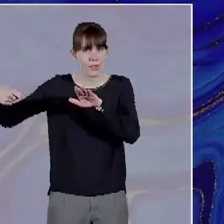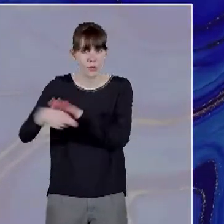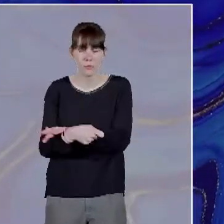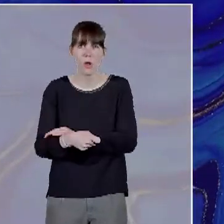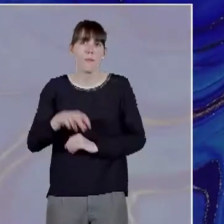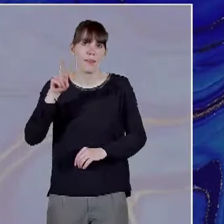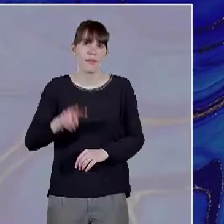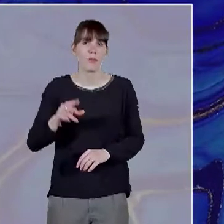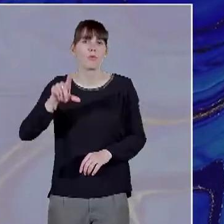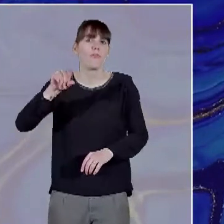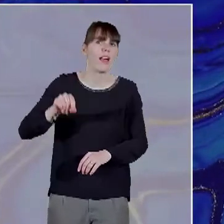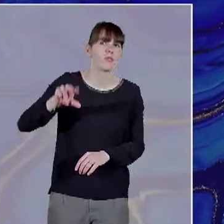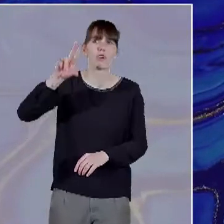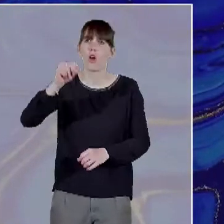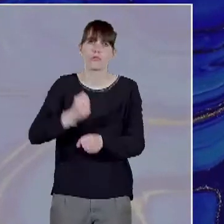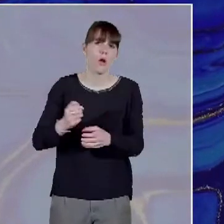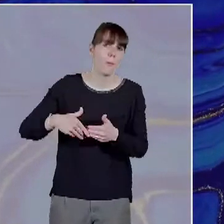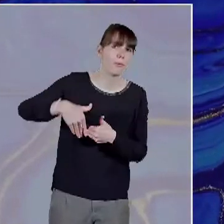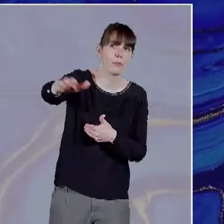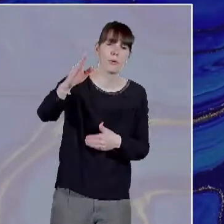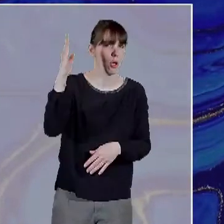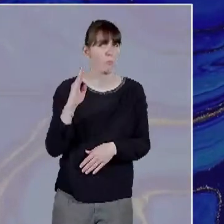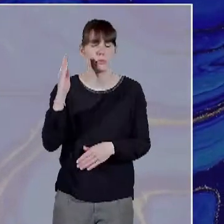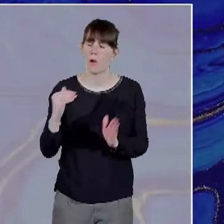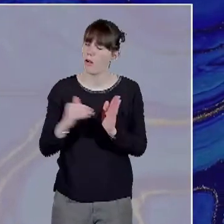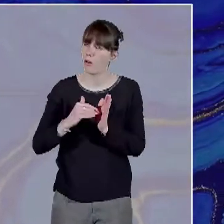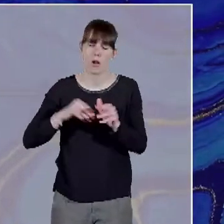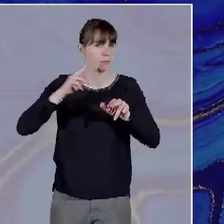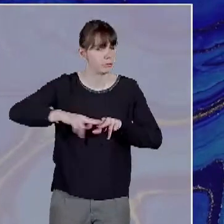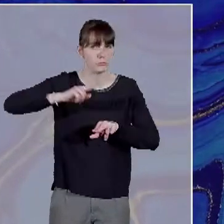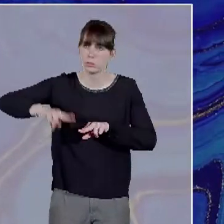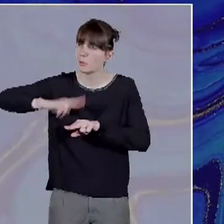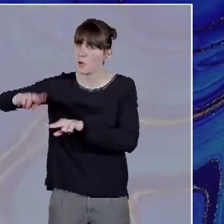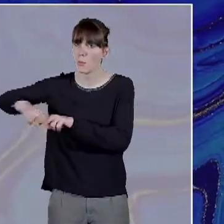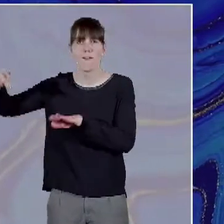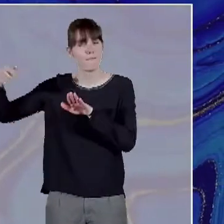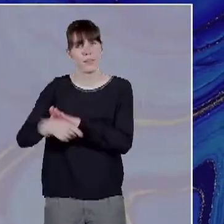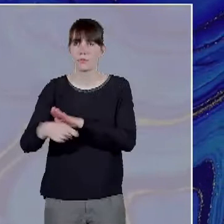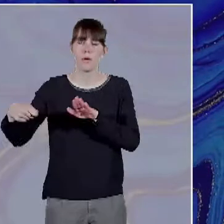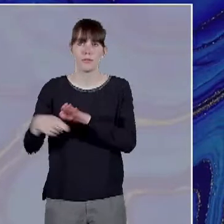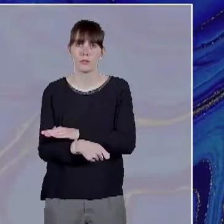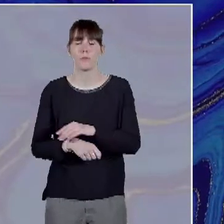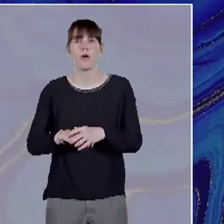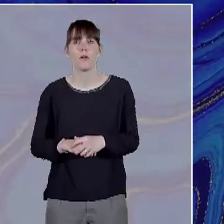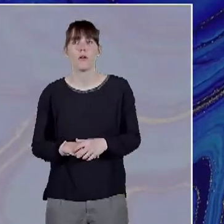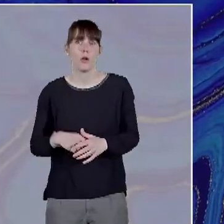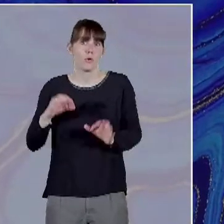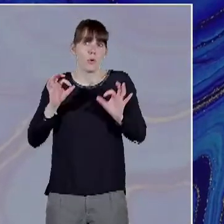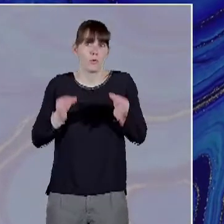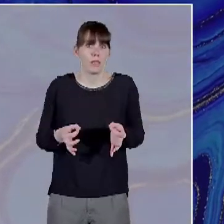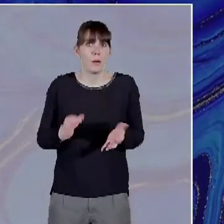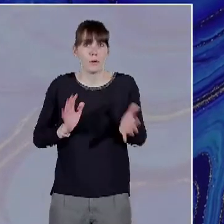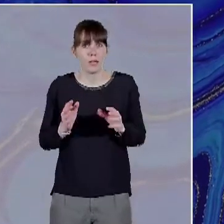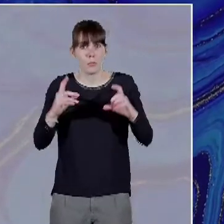des outils fiscaux, au vu de la richesse qu'il y a en Île-de-France, c'est pas très compliqué, et juste en utilisant des impôts existants, les